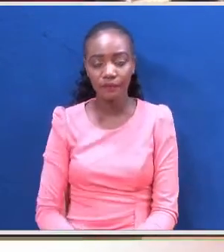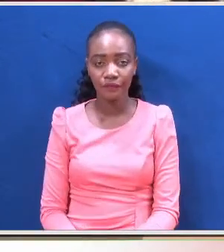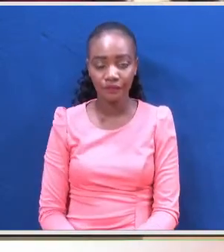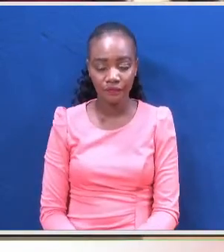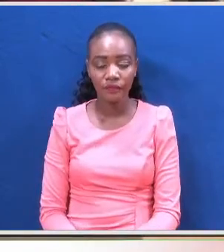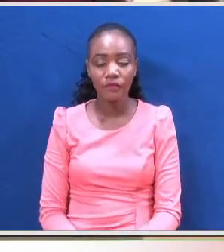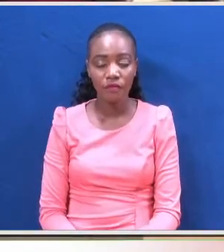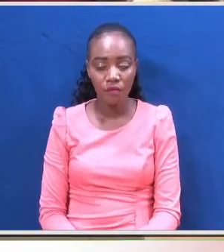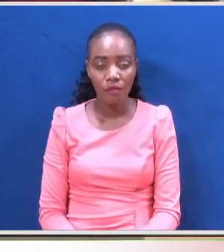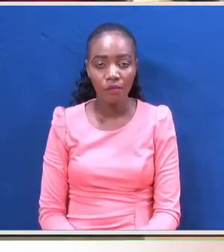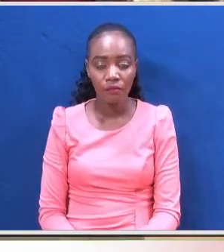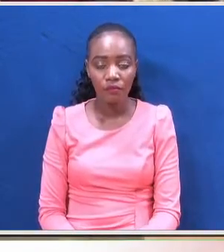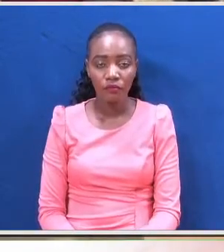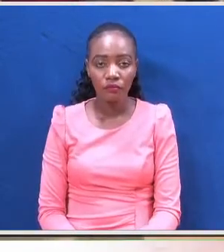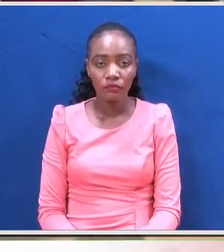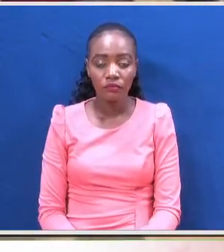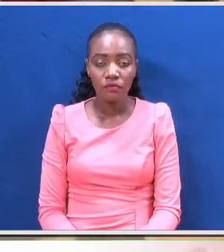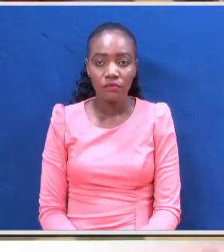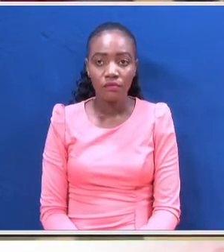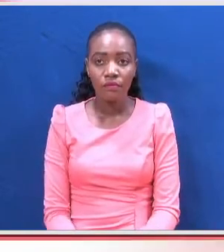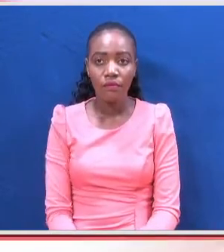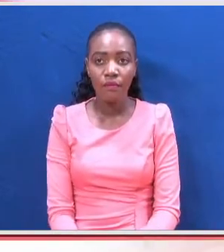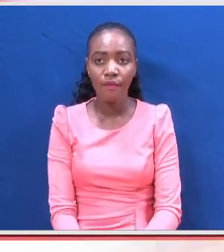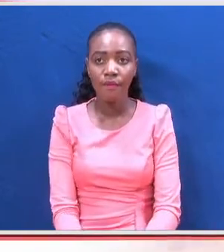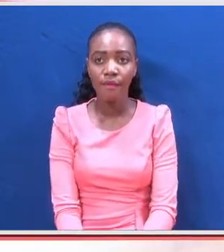Paul Kirobi, TV47.